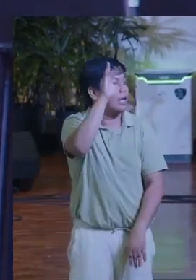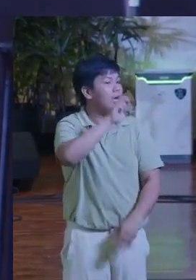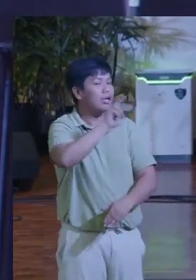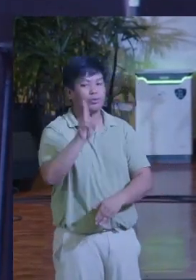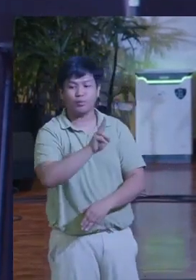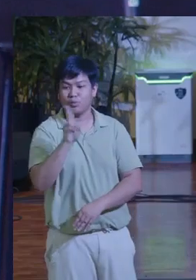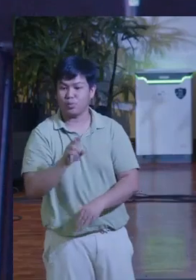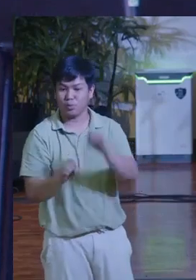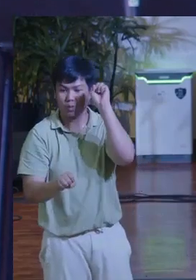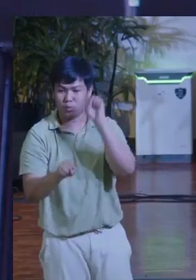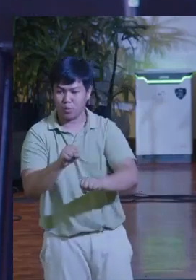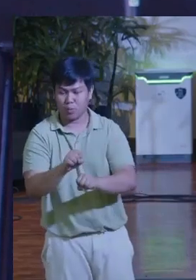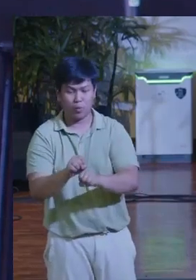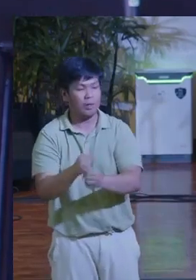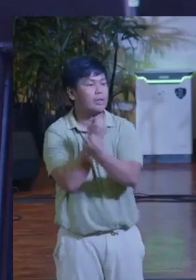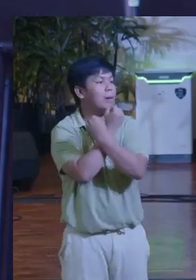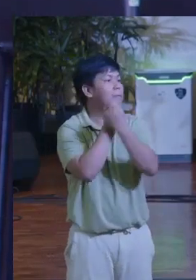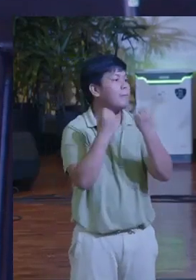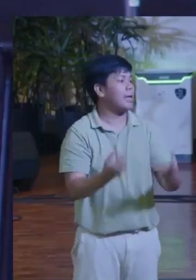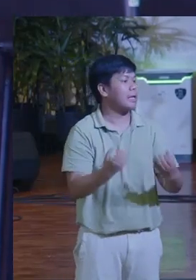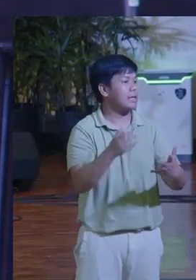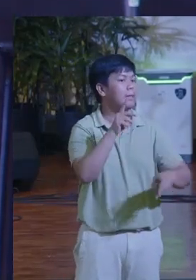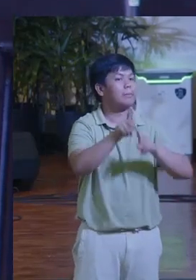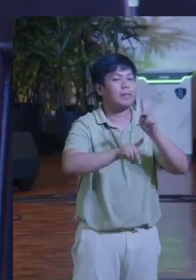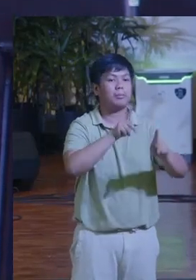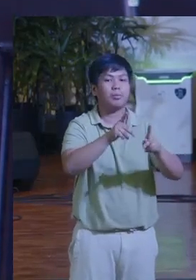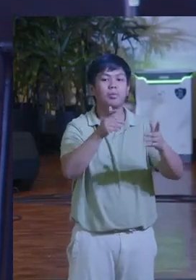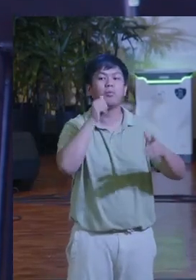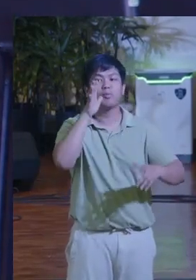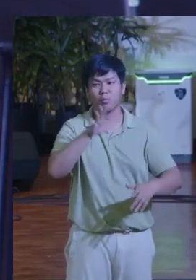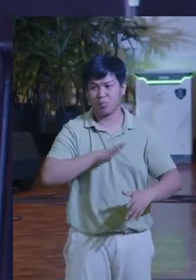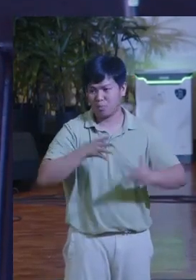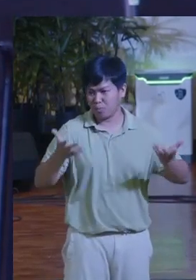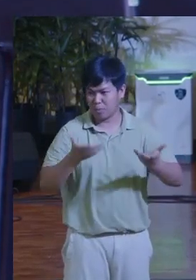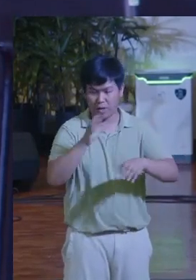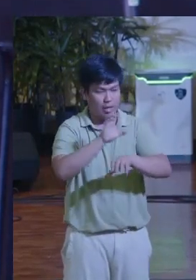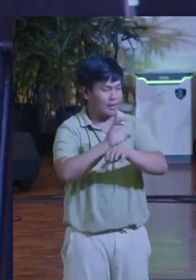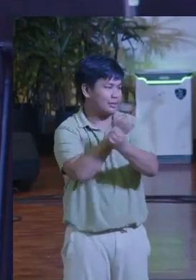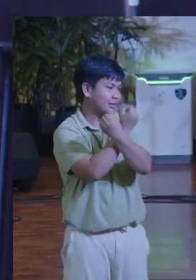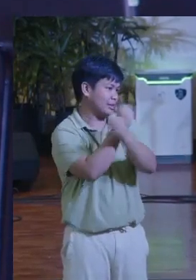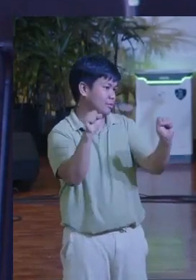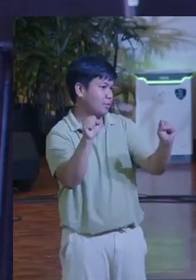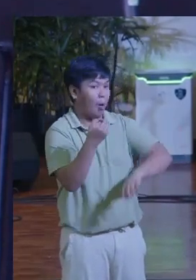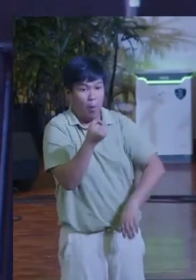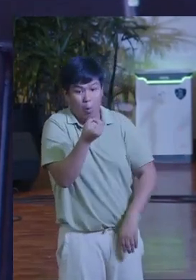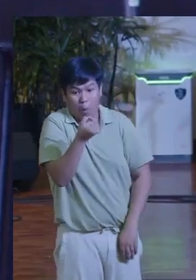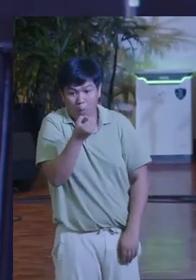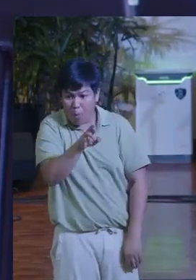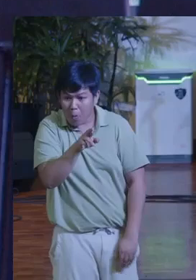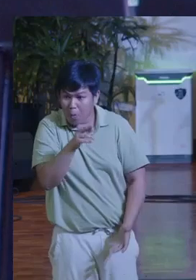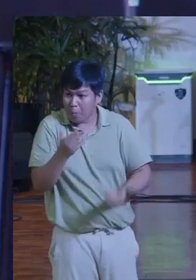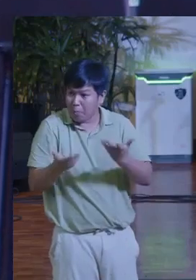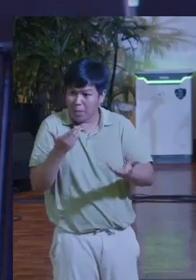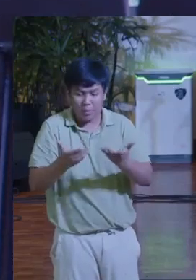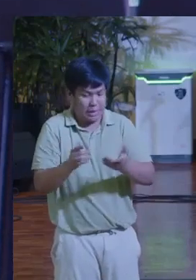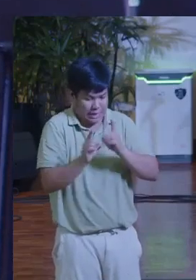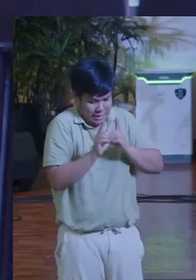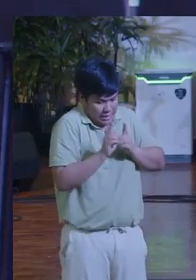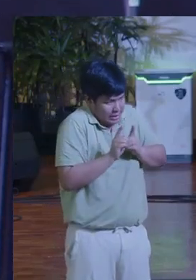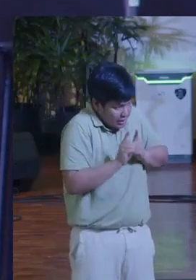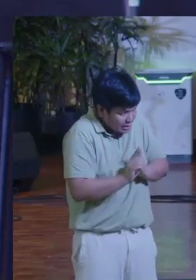Diyos upang iligtas ang ilan sa atin. O di kaya upang